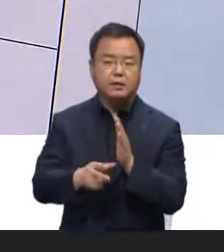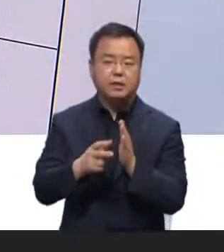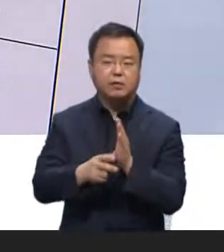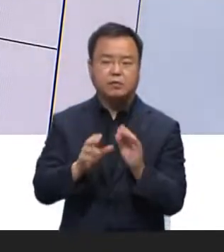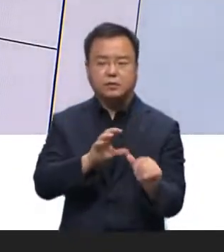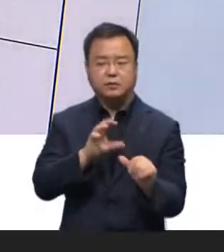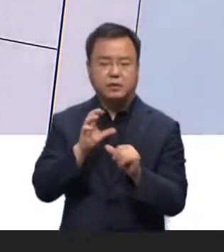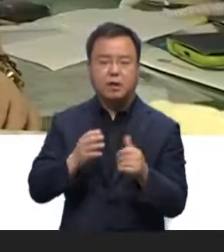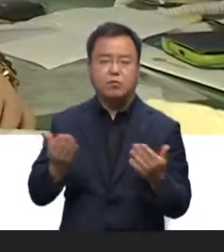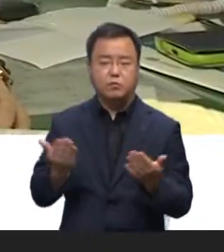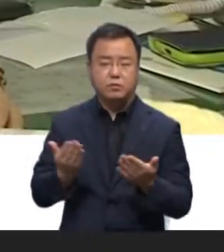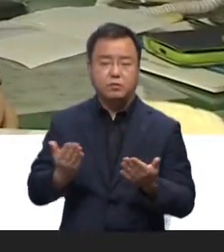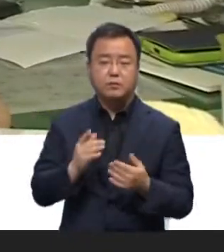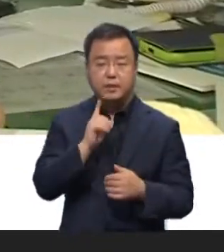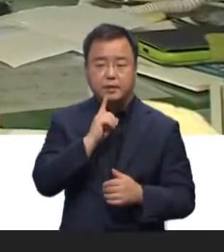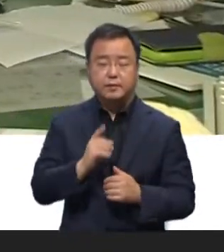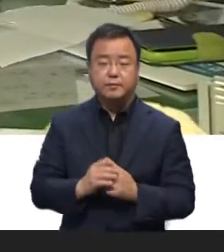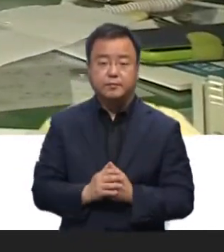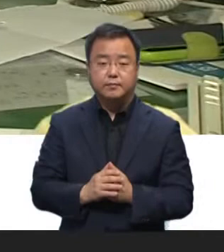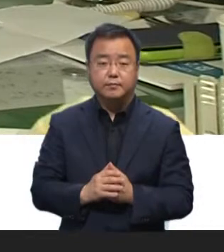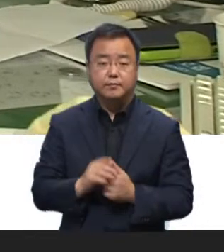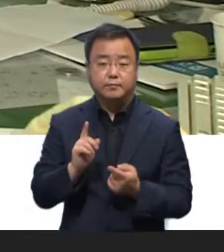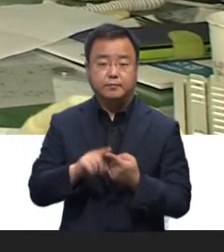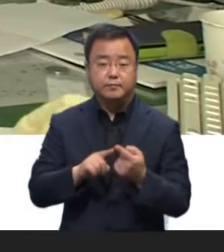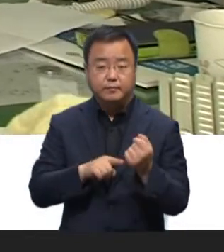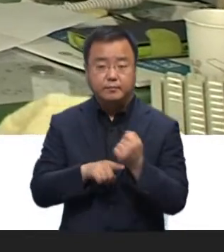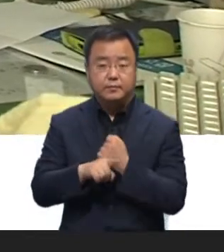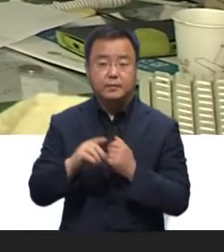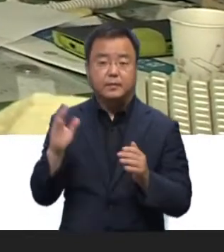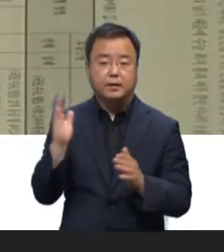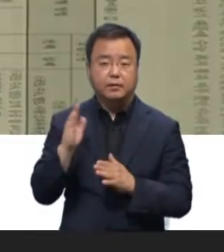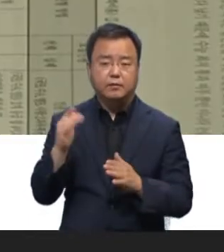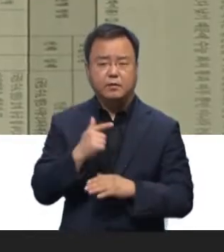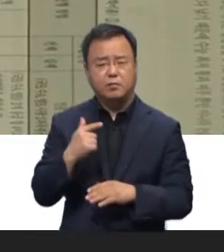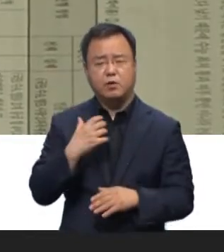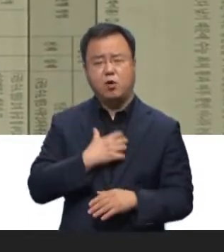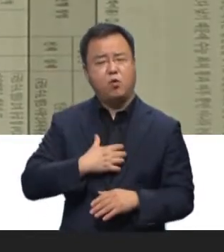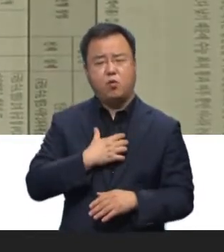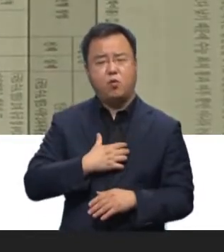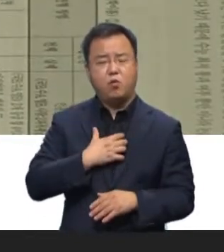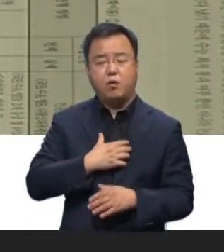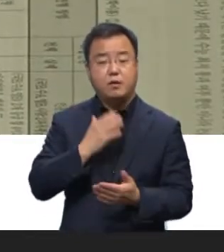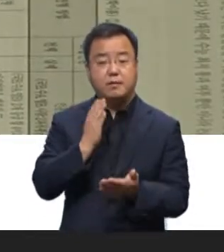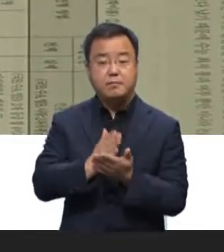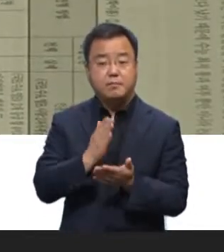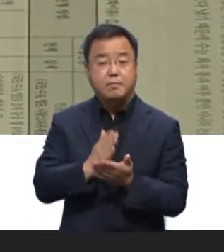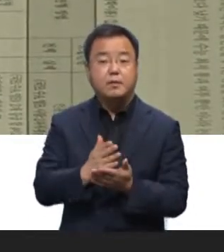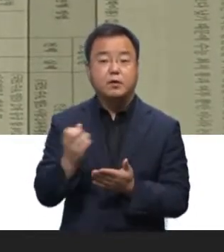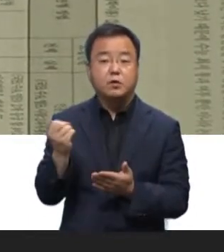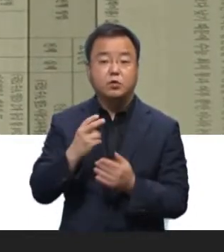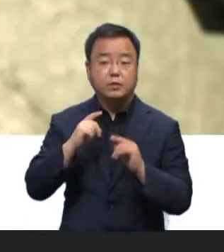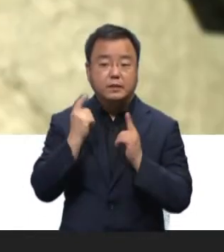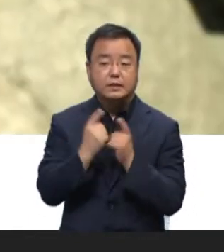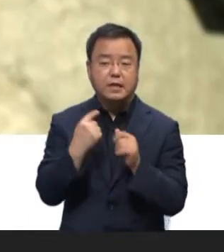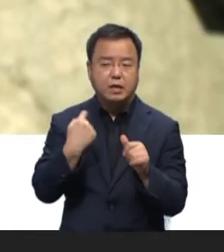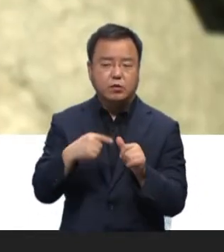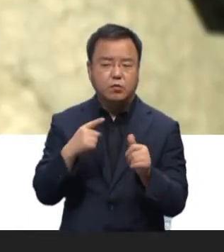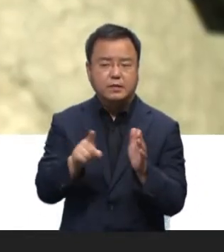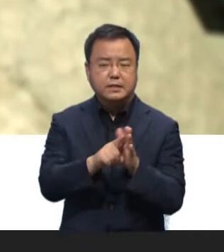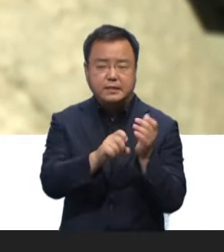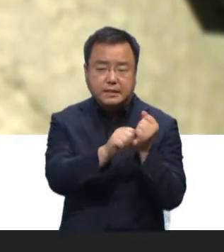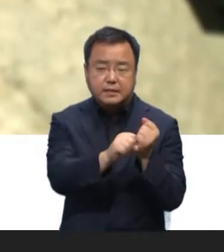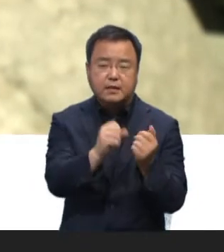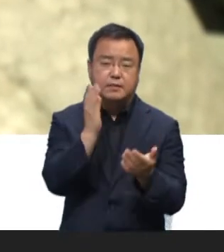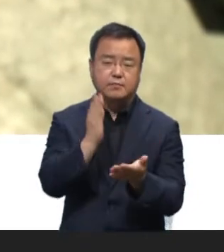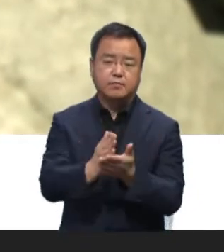크게 벗어나지 않는다고 말합니다 따라서 수험생들은 너무 불안해 하거나 사교육의 도움을 요청하게 앞서 대학에서